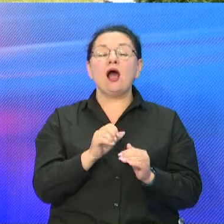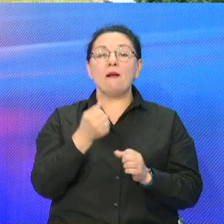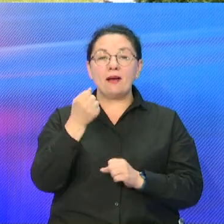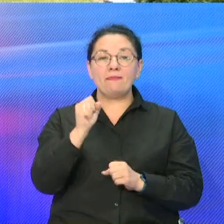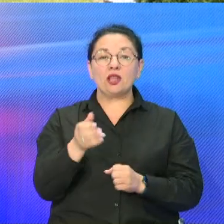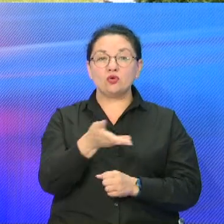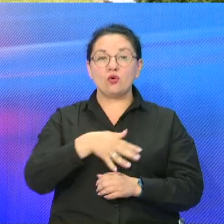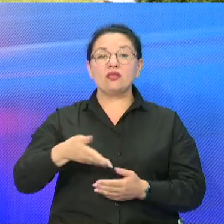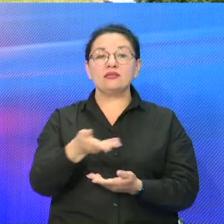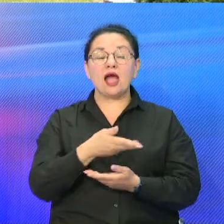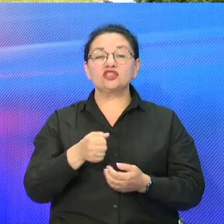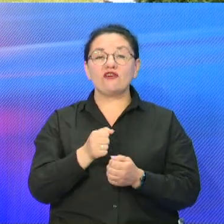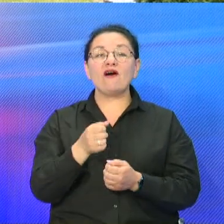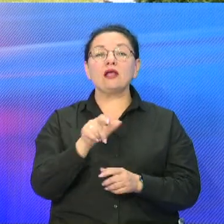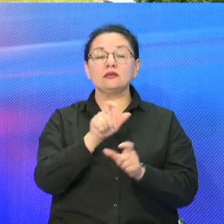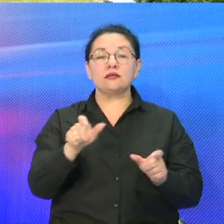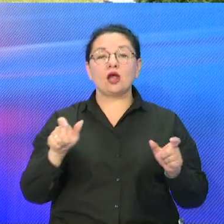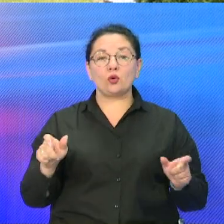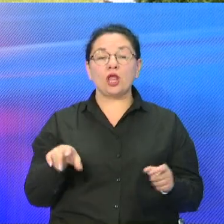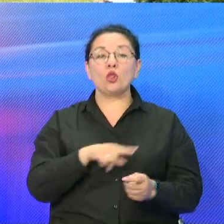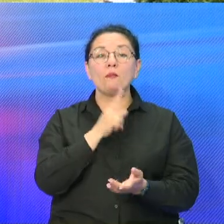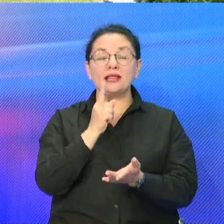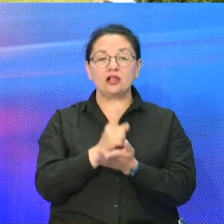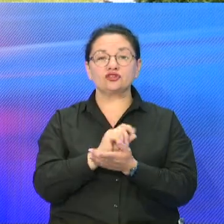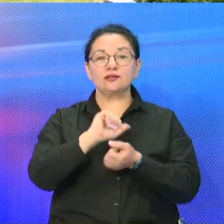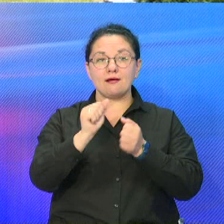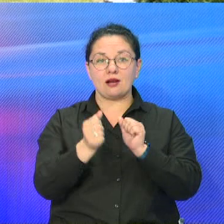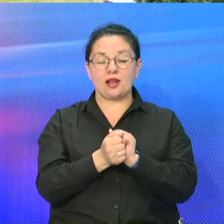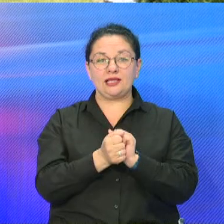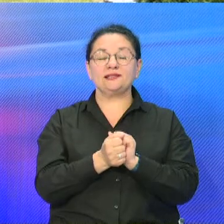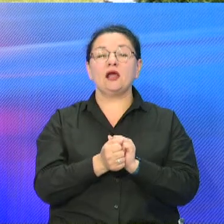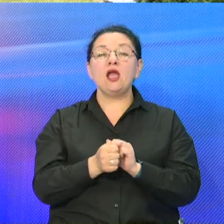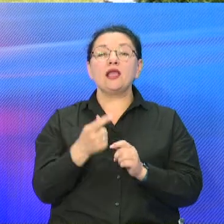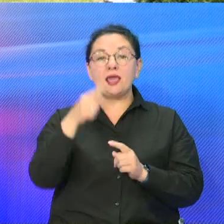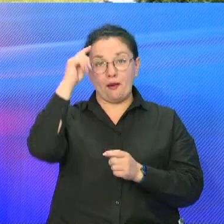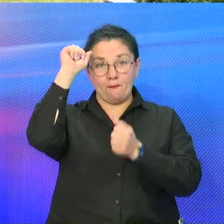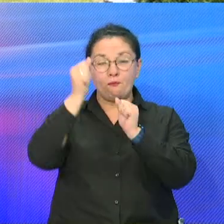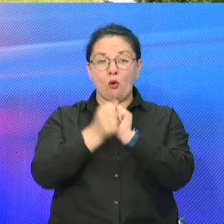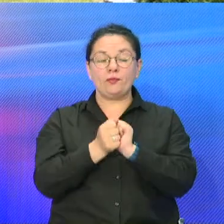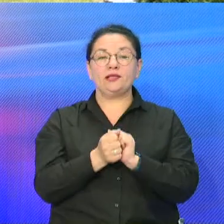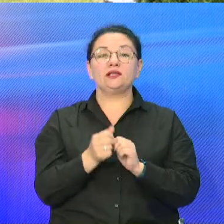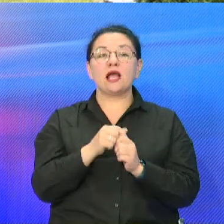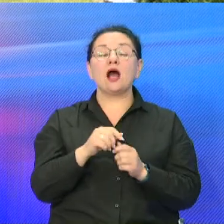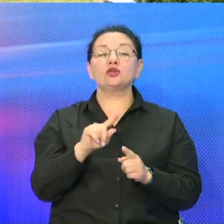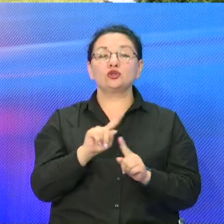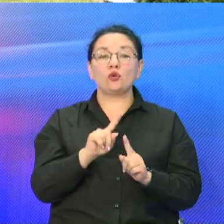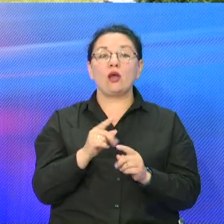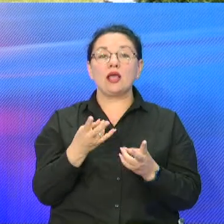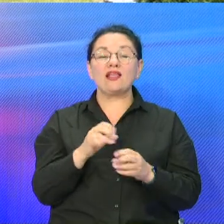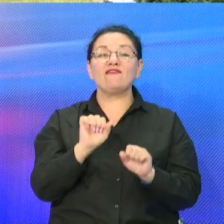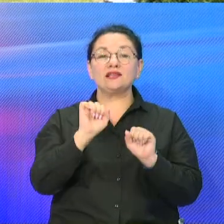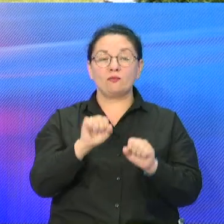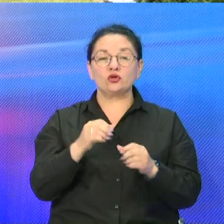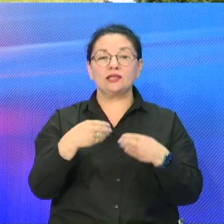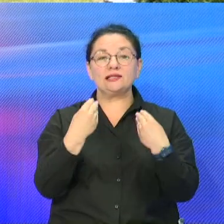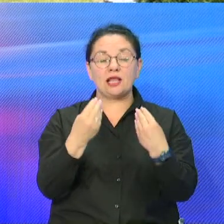никто другой, обязаны его беречь и хранить, ведь память, она всегда очень многое значила для народа, и память о прошлом дает возможность